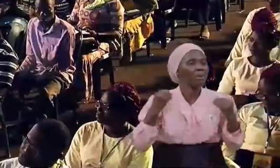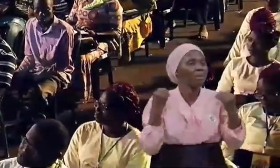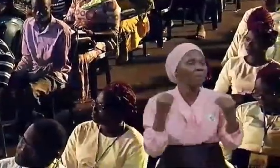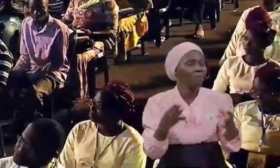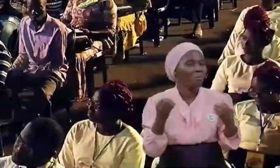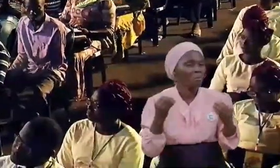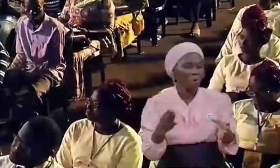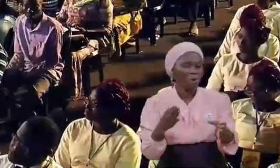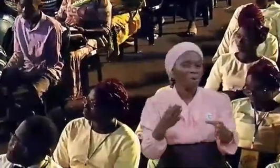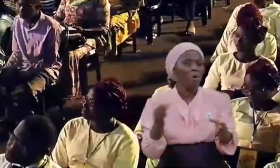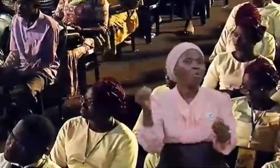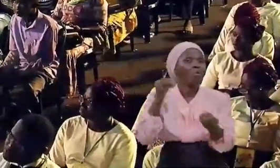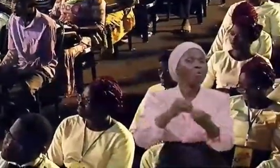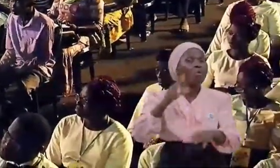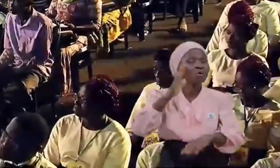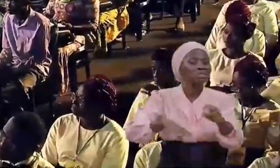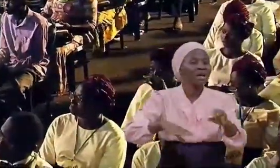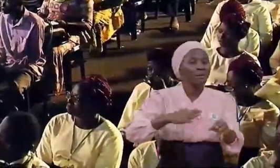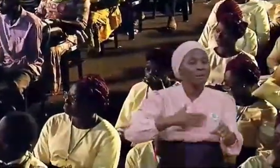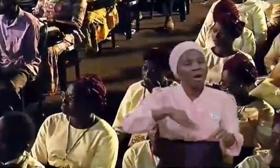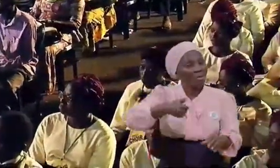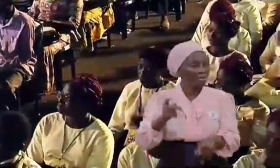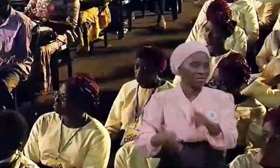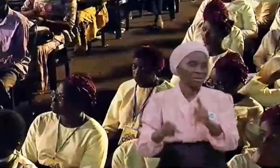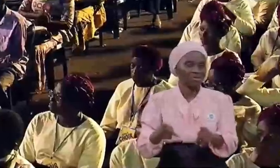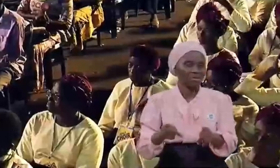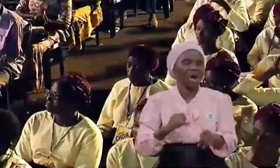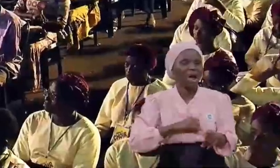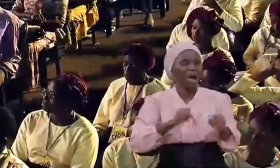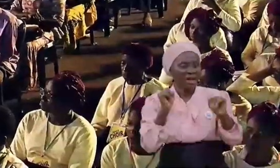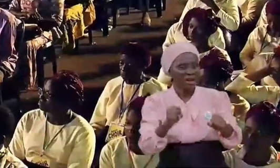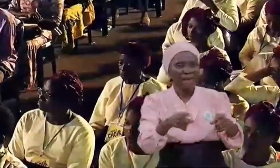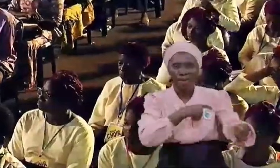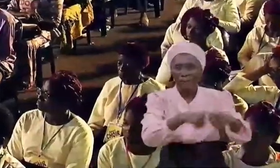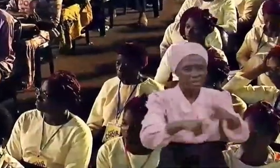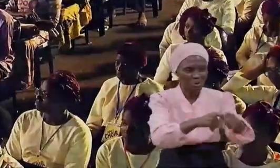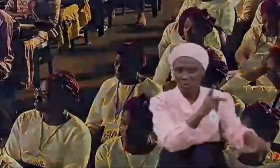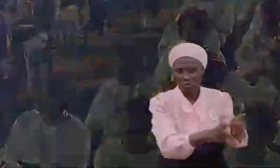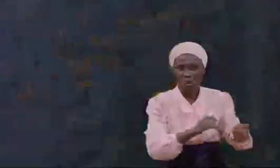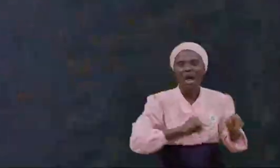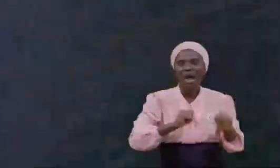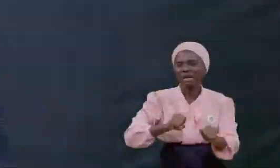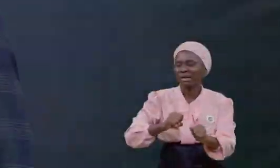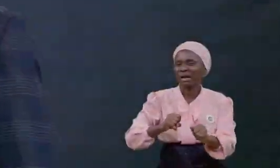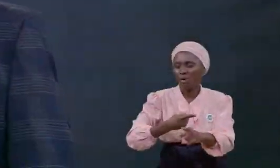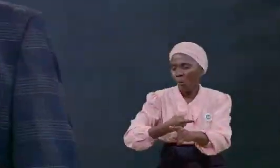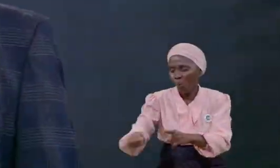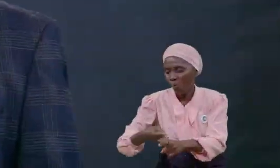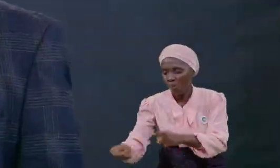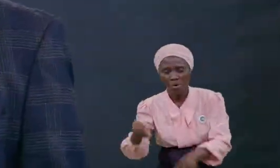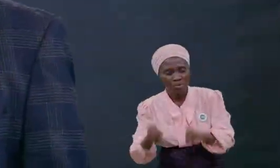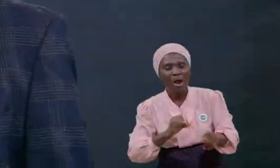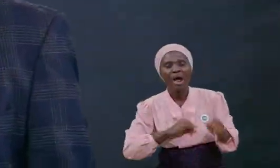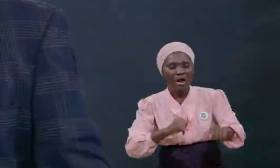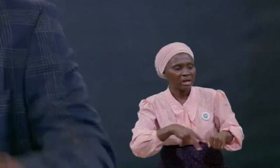mon âge. Je pouvais faire, je pouvais persécuter, je pouvais blesser, je pouvais aller de lieu en lieu, que les